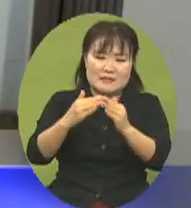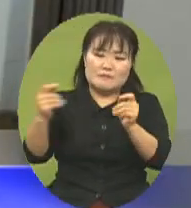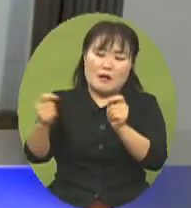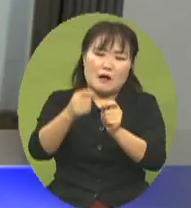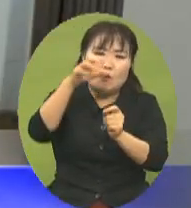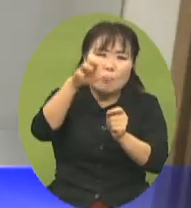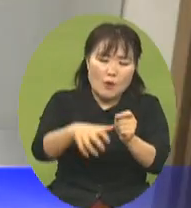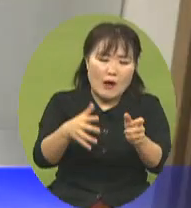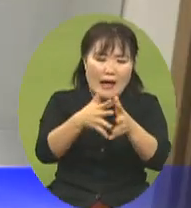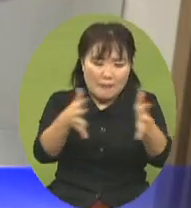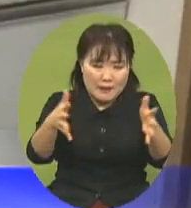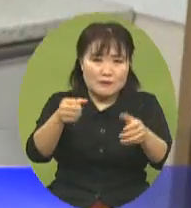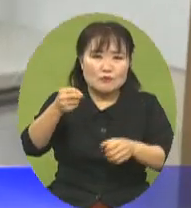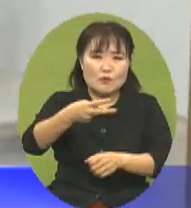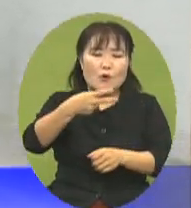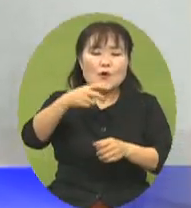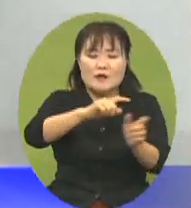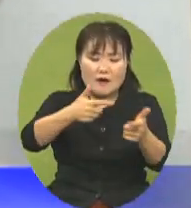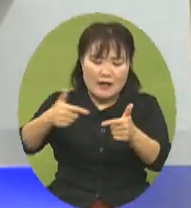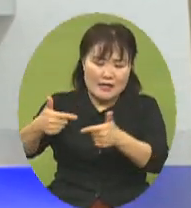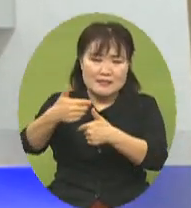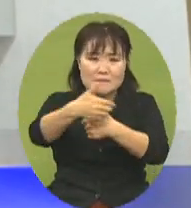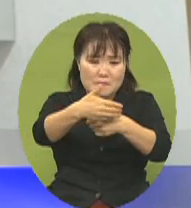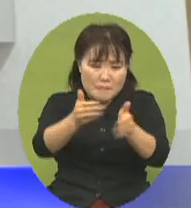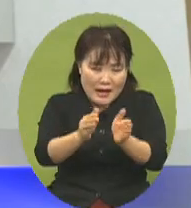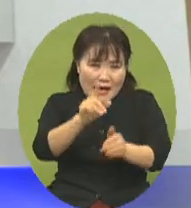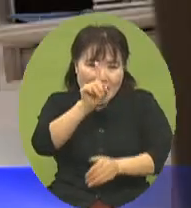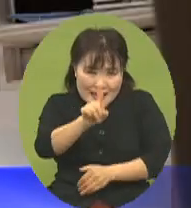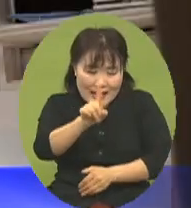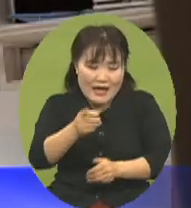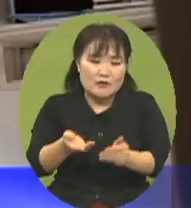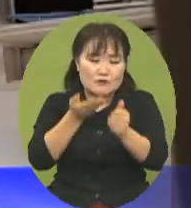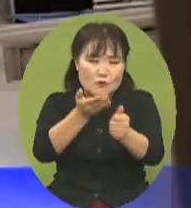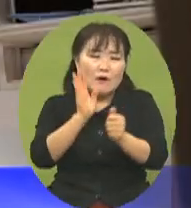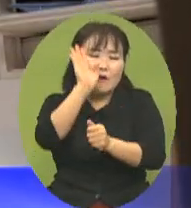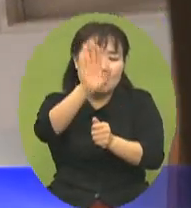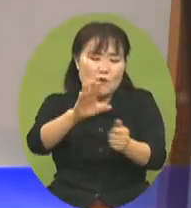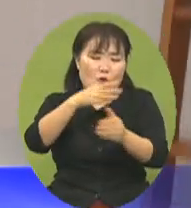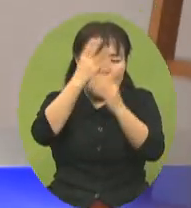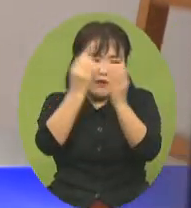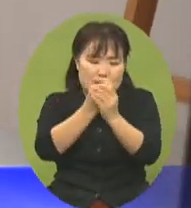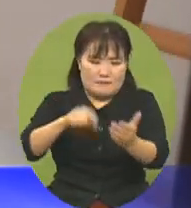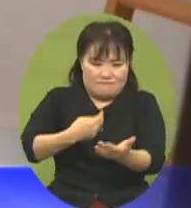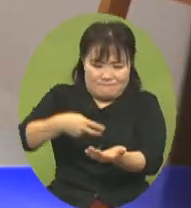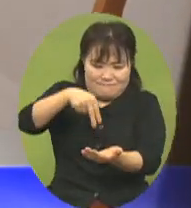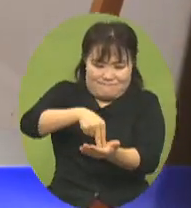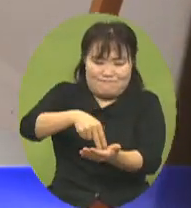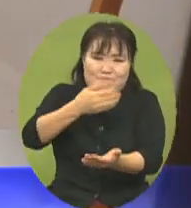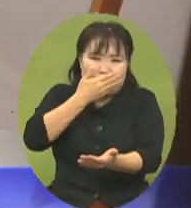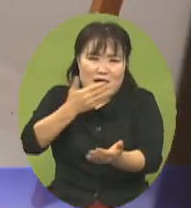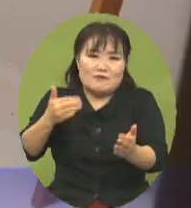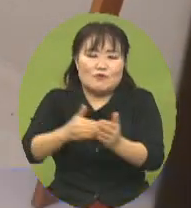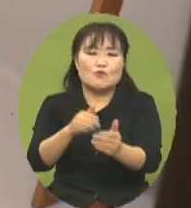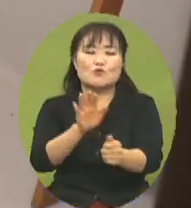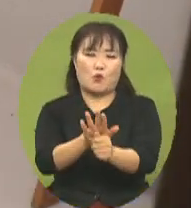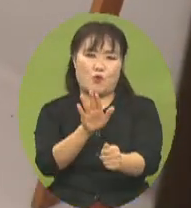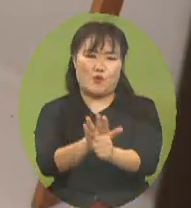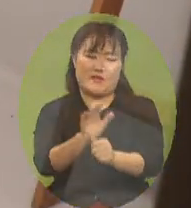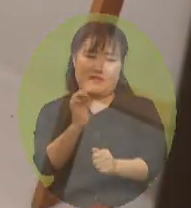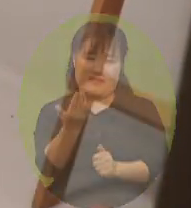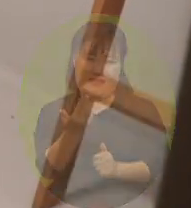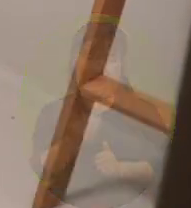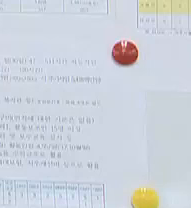인근의 아파트나 다세대 주택 등의 방 한 칸을 마련해줘 향후 완전히 자립생활을 할 수 있도록 돕는